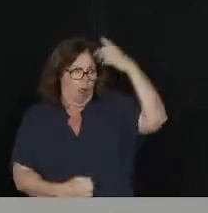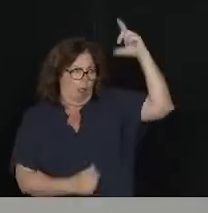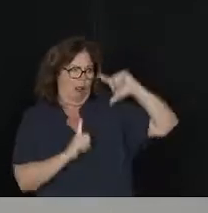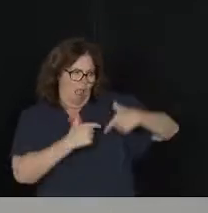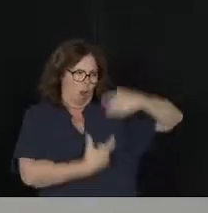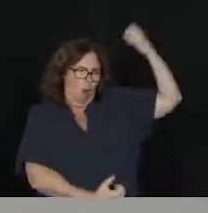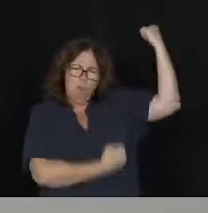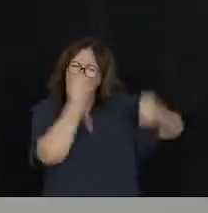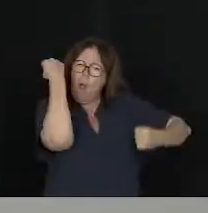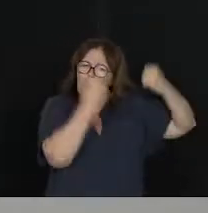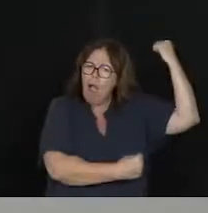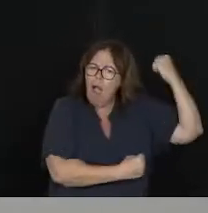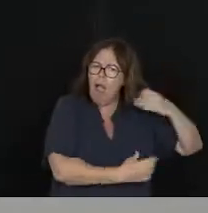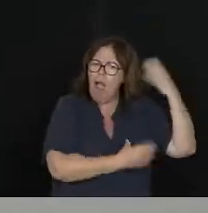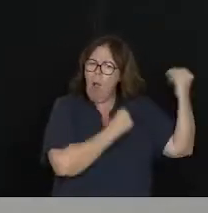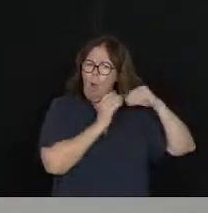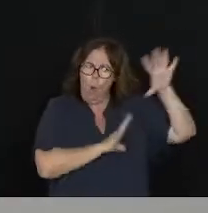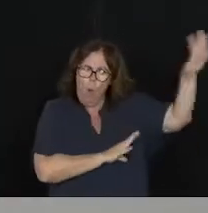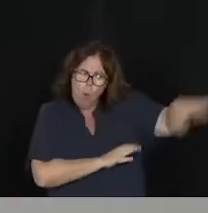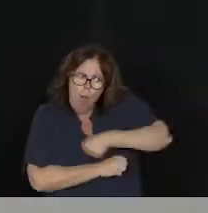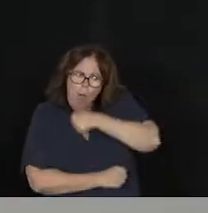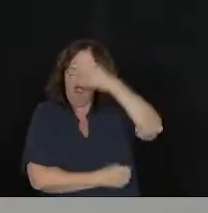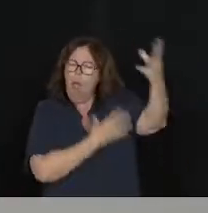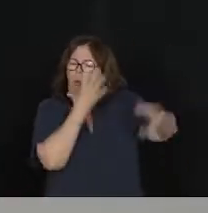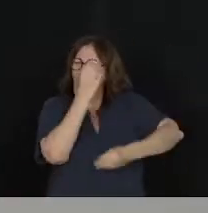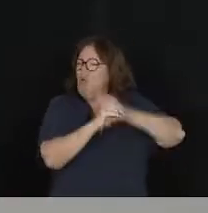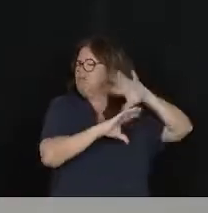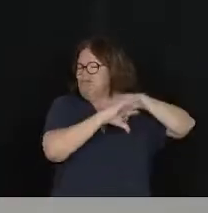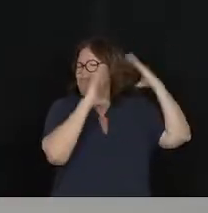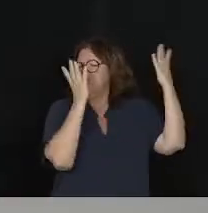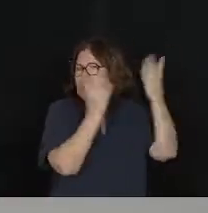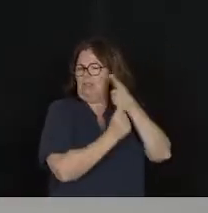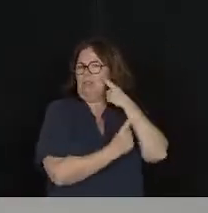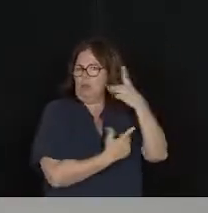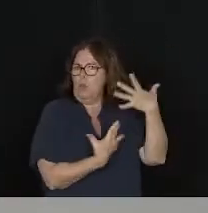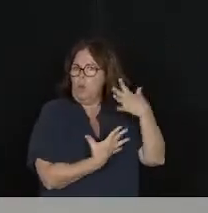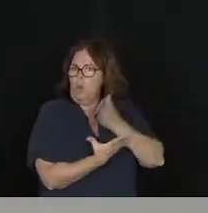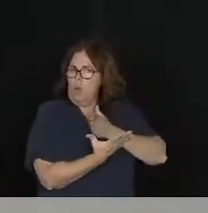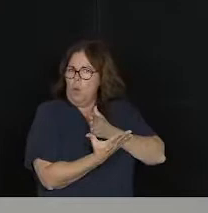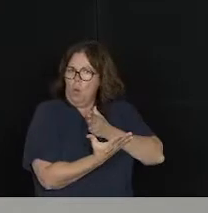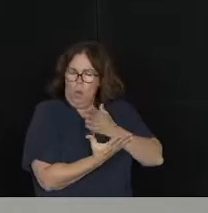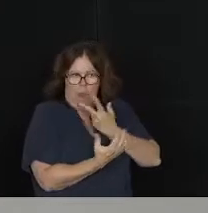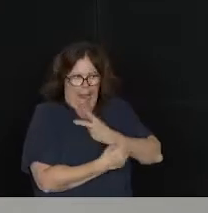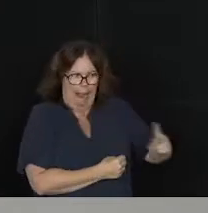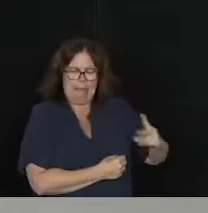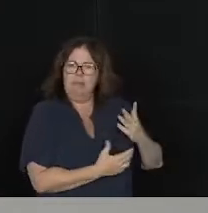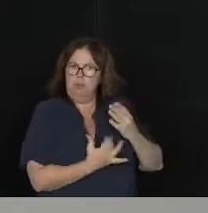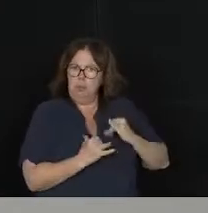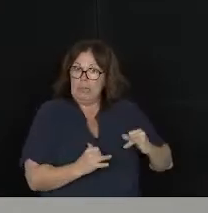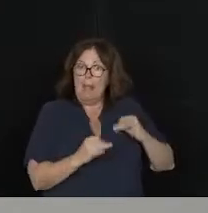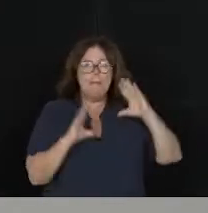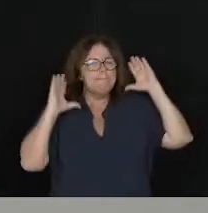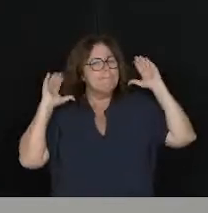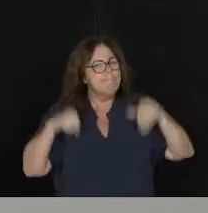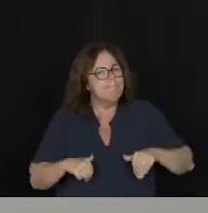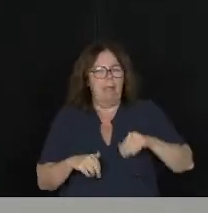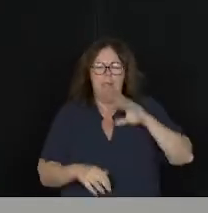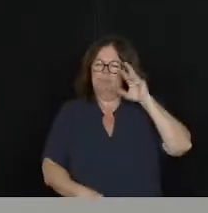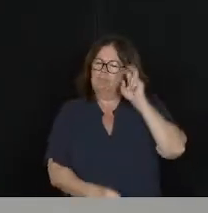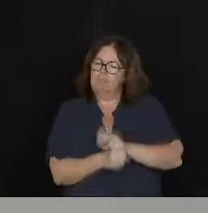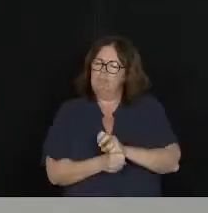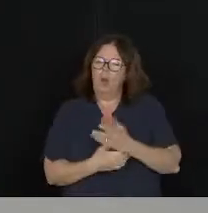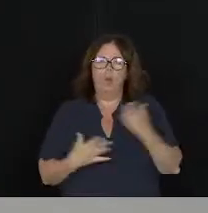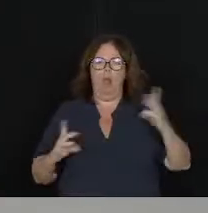bombardement aérien, réquisition, pénurie, etc., les établissements restent ouverts. Ils doivent rester ouverts, Hein, c'est